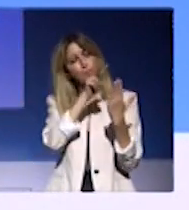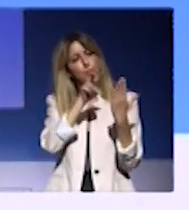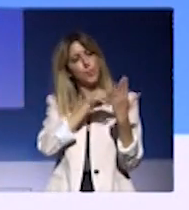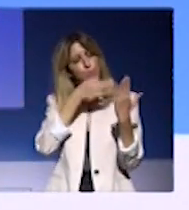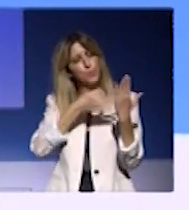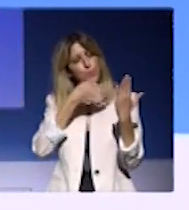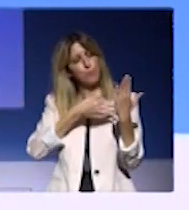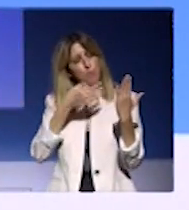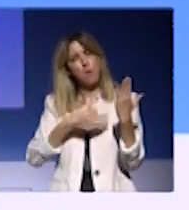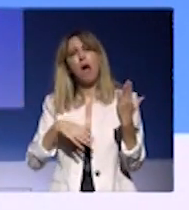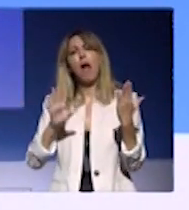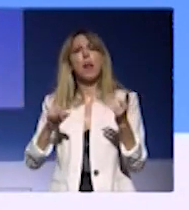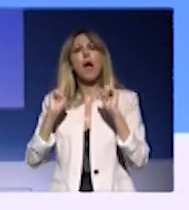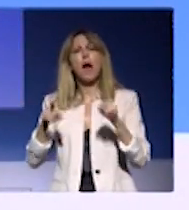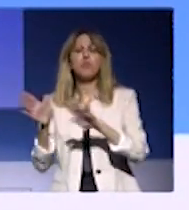κάποιες σκέψεις από καρδιάς.